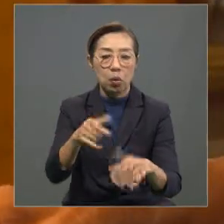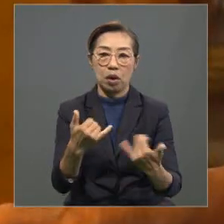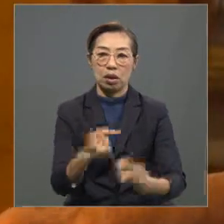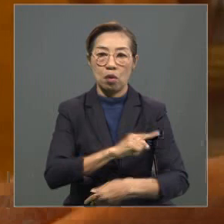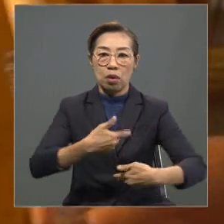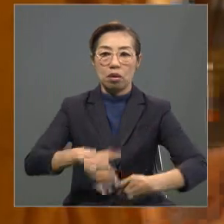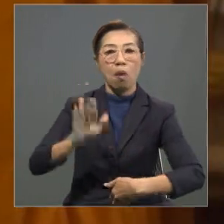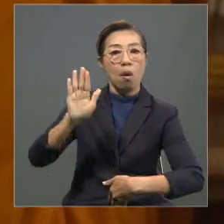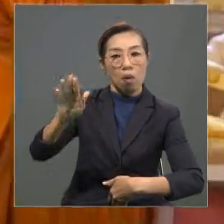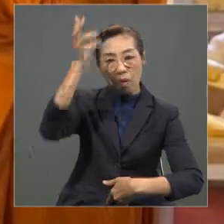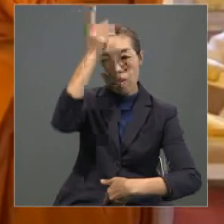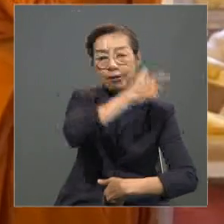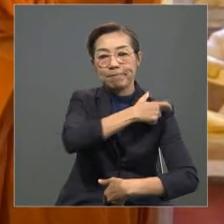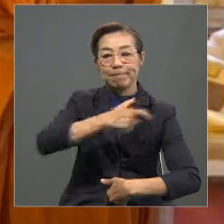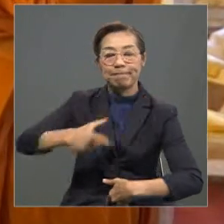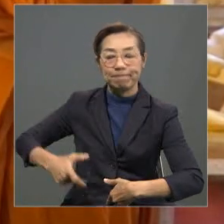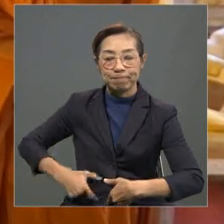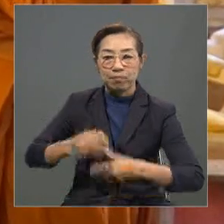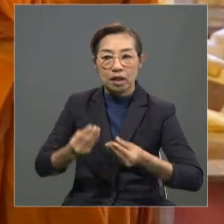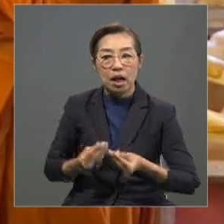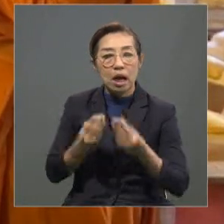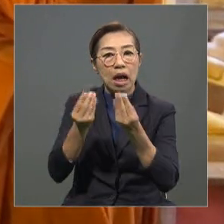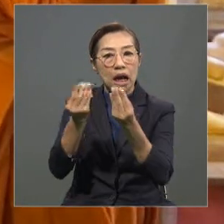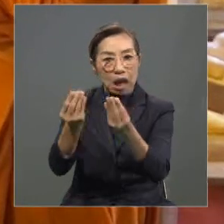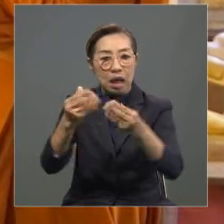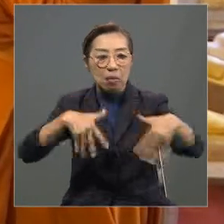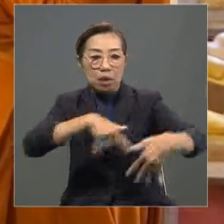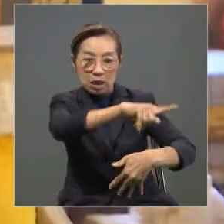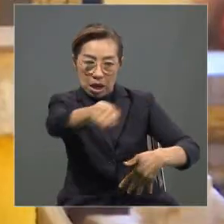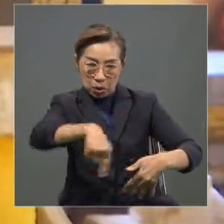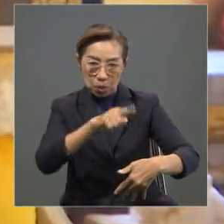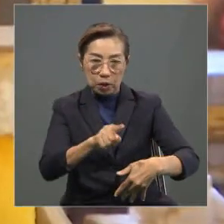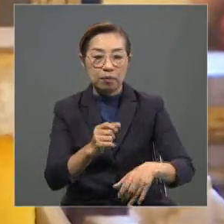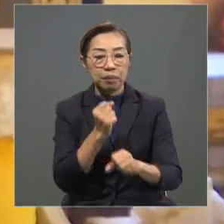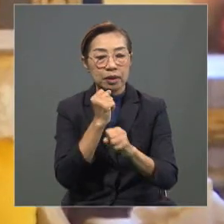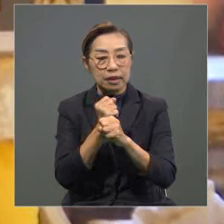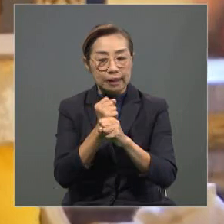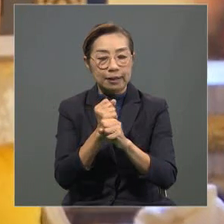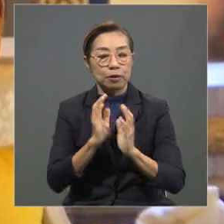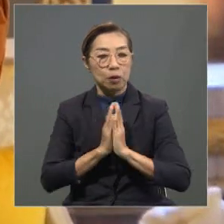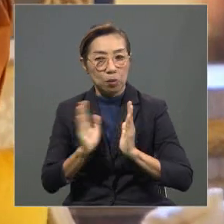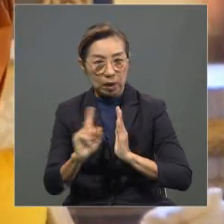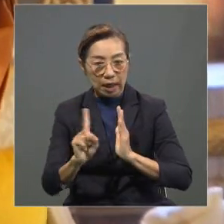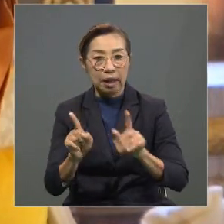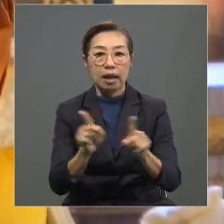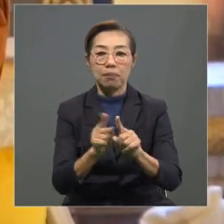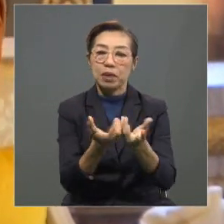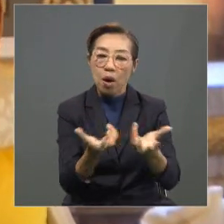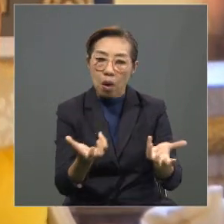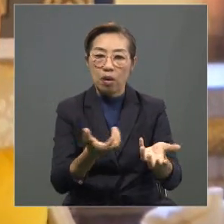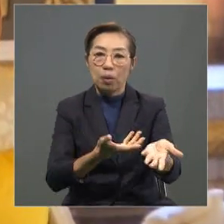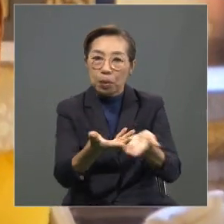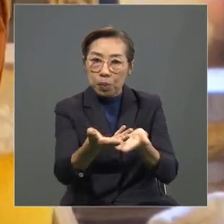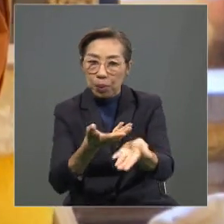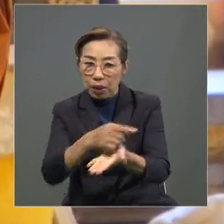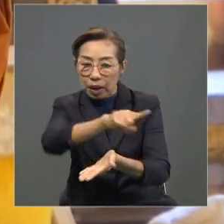ประชานิกรจงสโมสรสมานฉันท์พร้อมเพียงการบูชาพระมหากรุณาธิคุณด้วยการให้ปันแก่กันและ